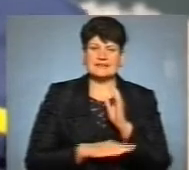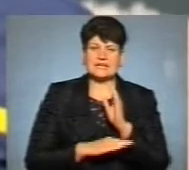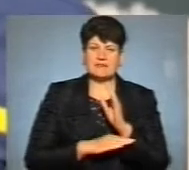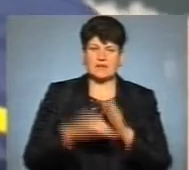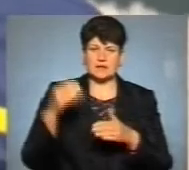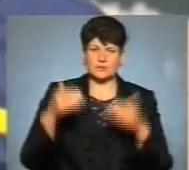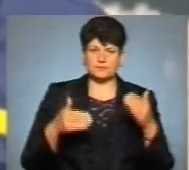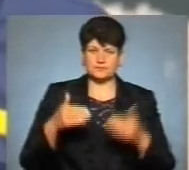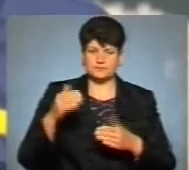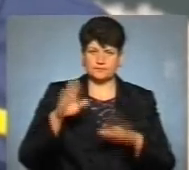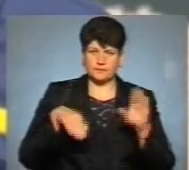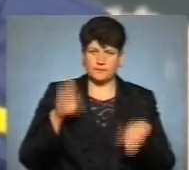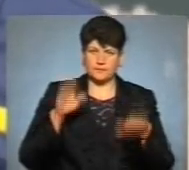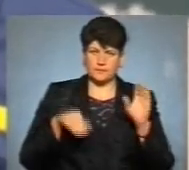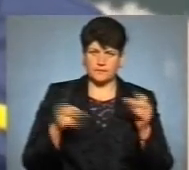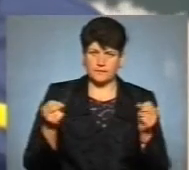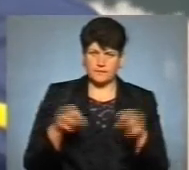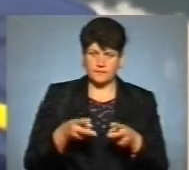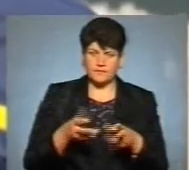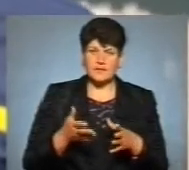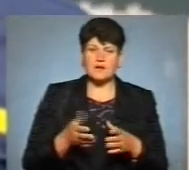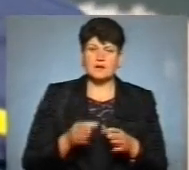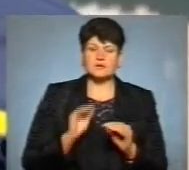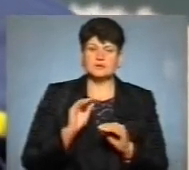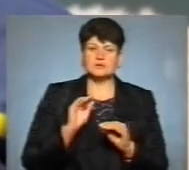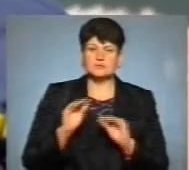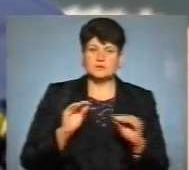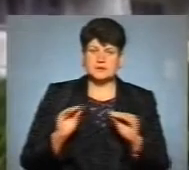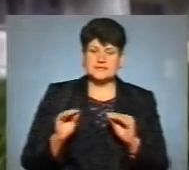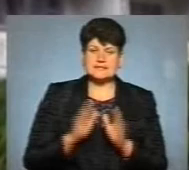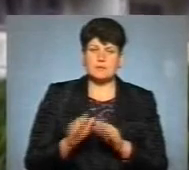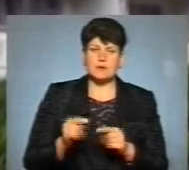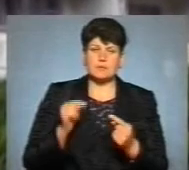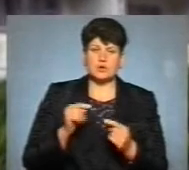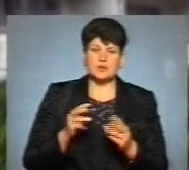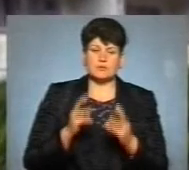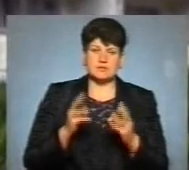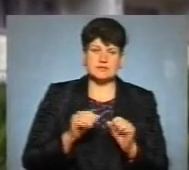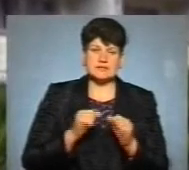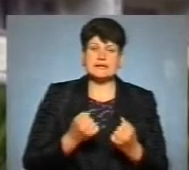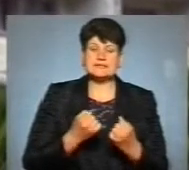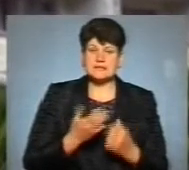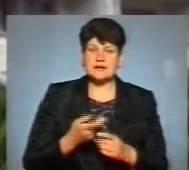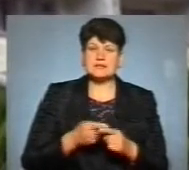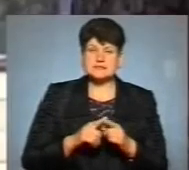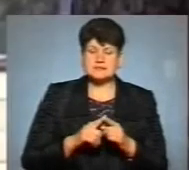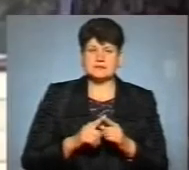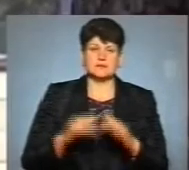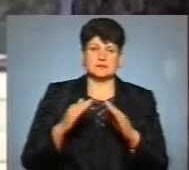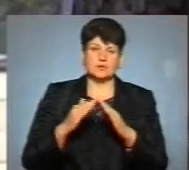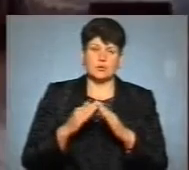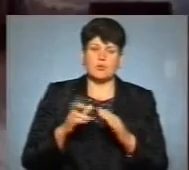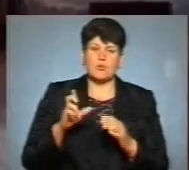конструкцій вогнетривким засобом, влаштувати системи протипожежного захисту. А це пансіонат «Лісова пісня» в Борщові.